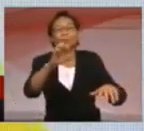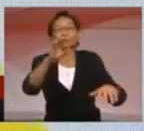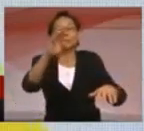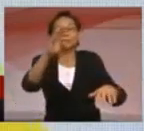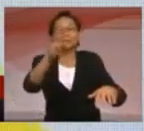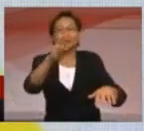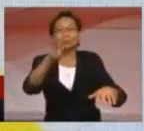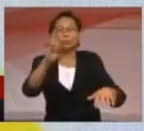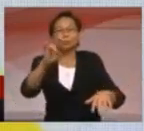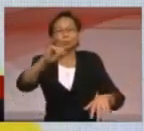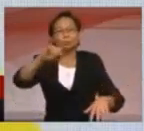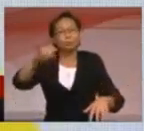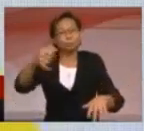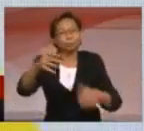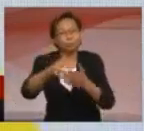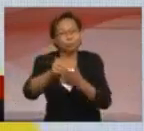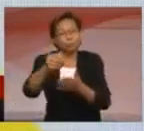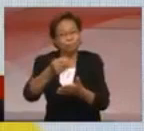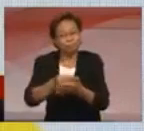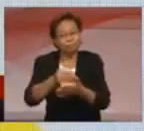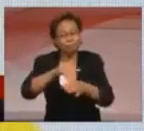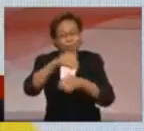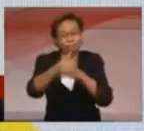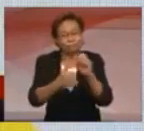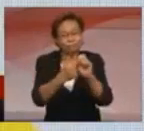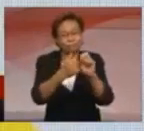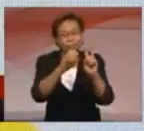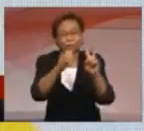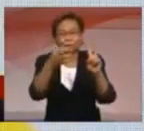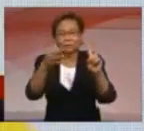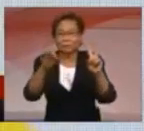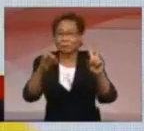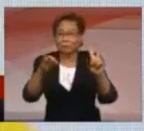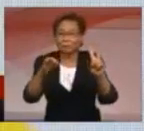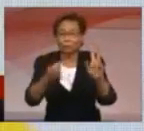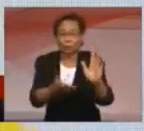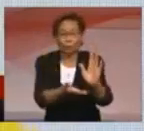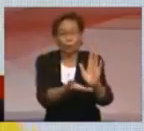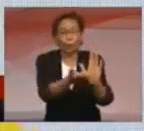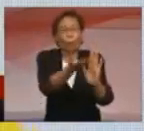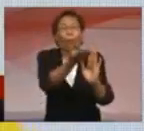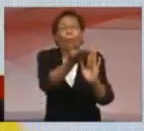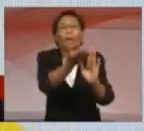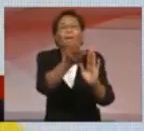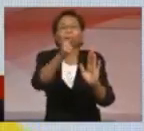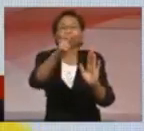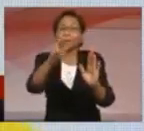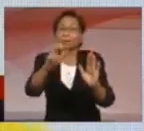RM667 juta ringgit pada tahun 2019, peningkatan sebanyak